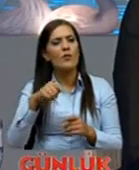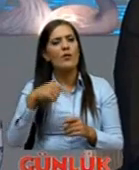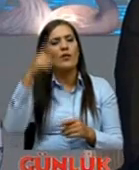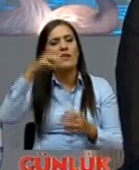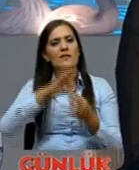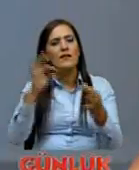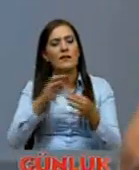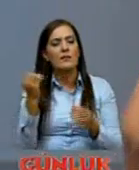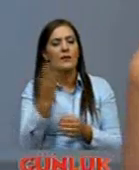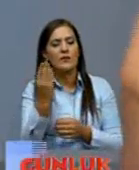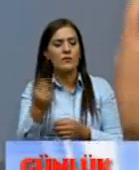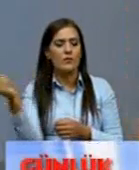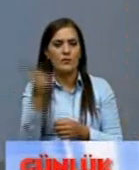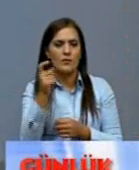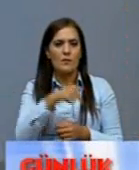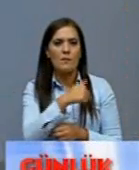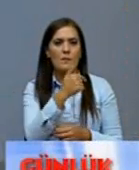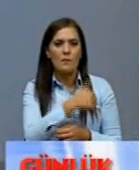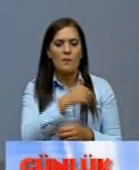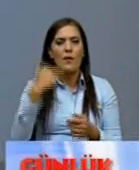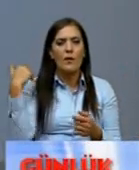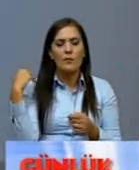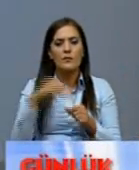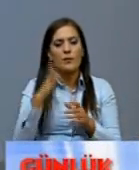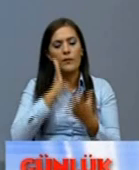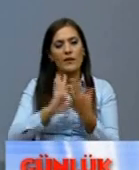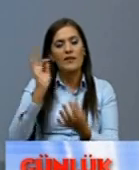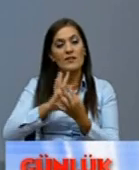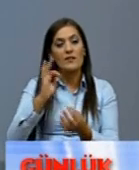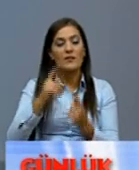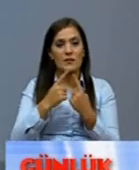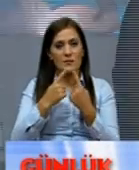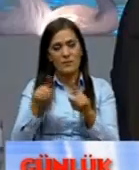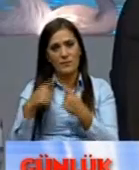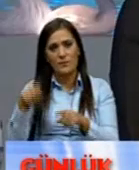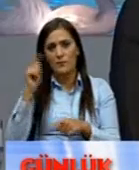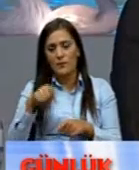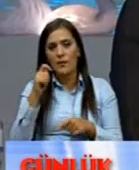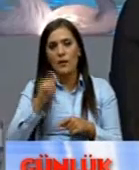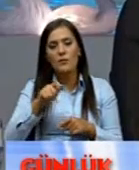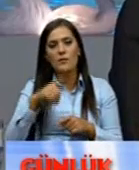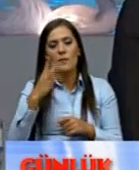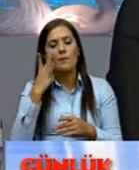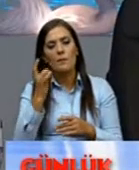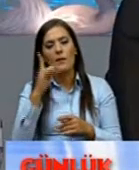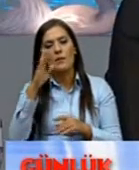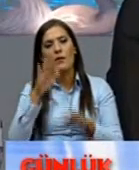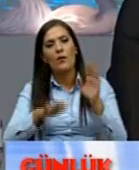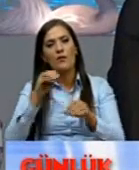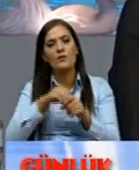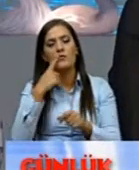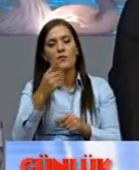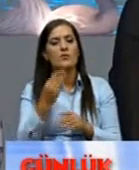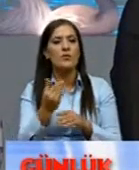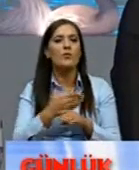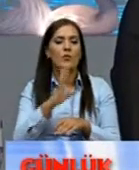kaç santim olacak bel, omuz? Aslında bu kişiden kişiye değişiklik gösterir. Yani belli bir oranını söylemek çok doğru